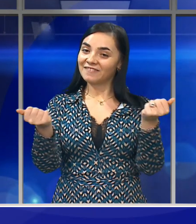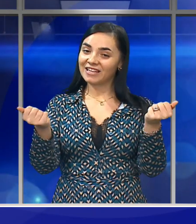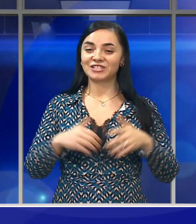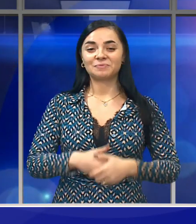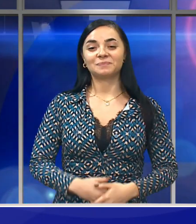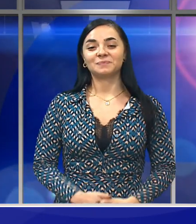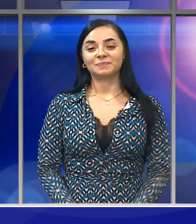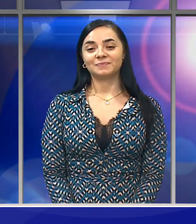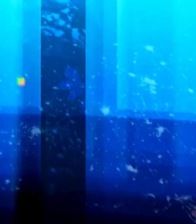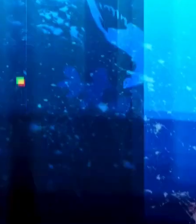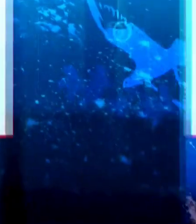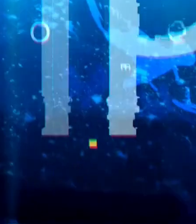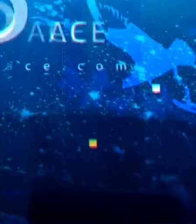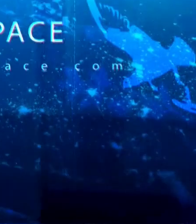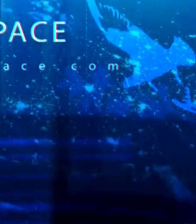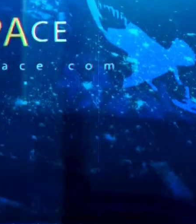Arrivederci